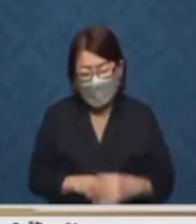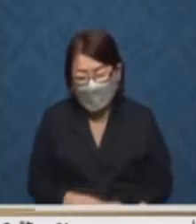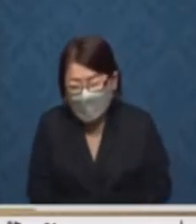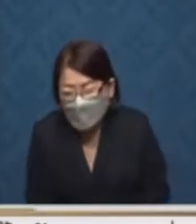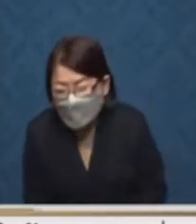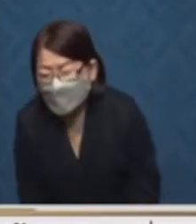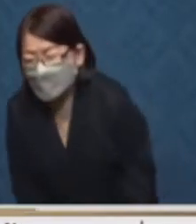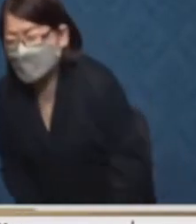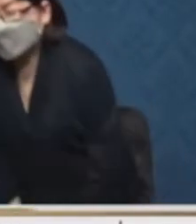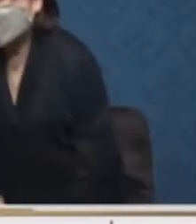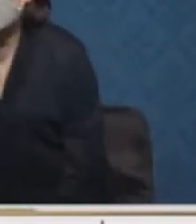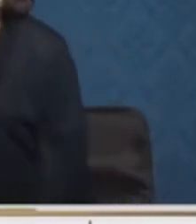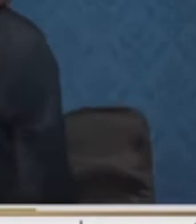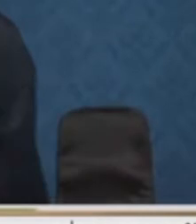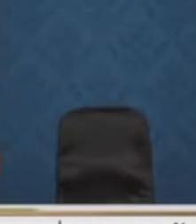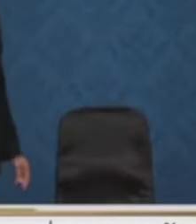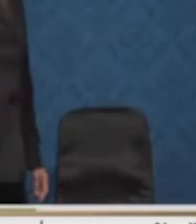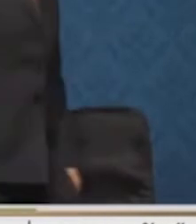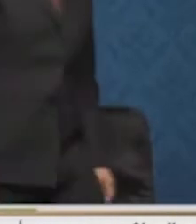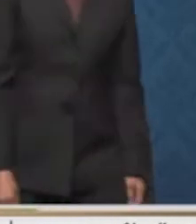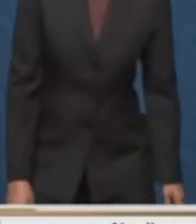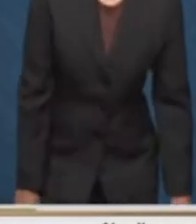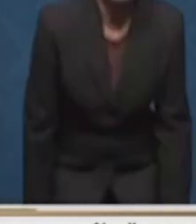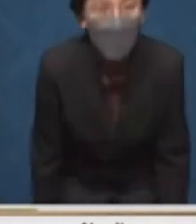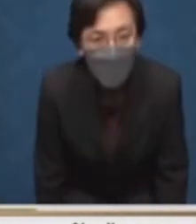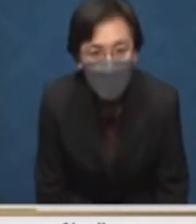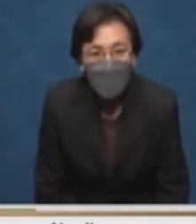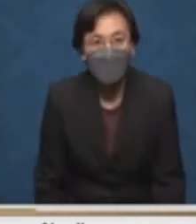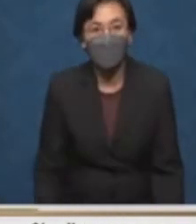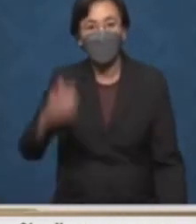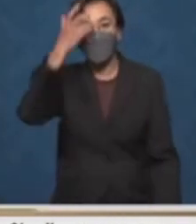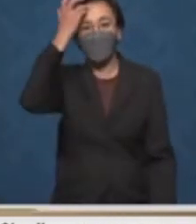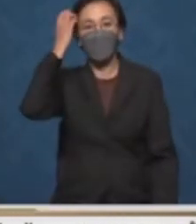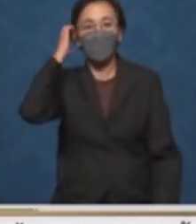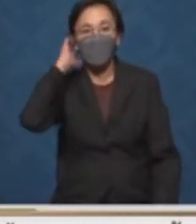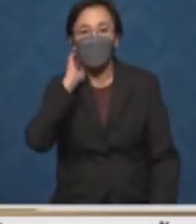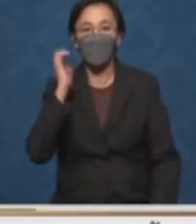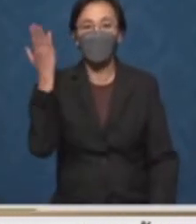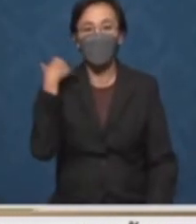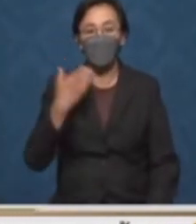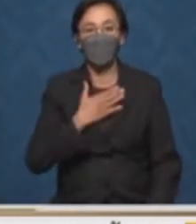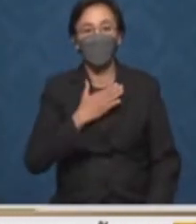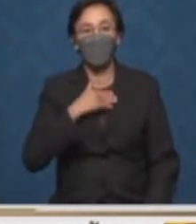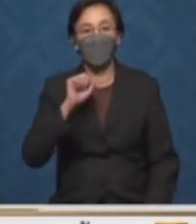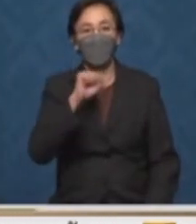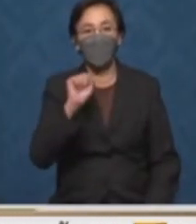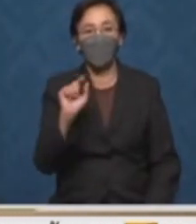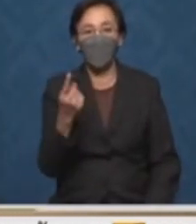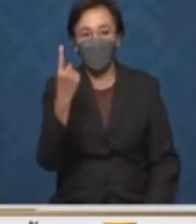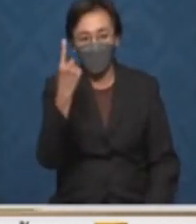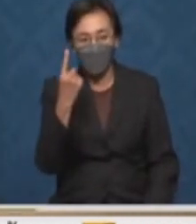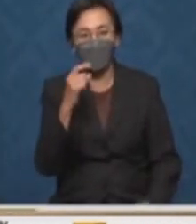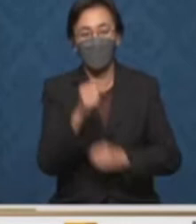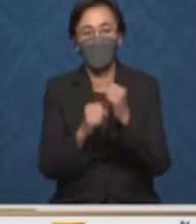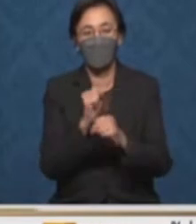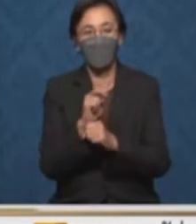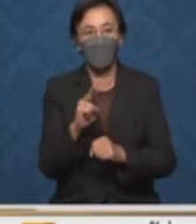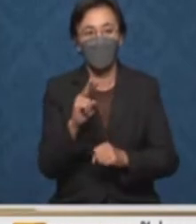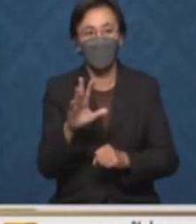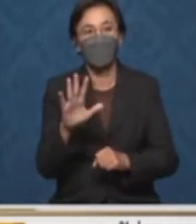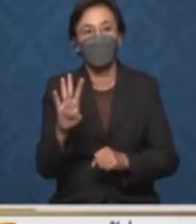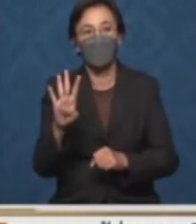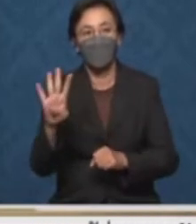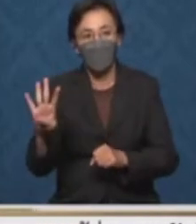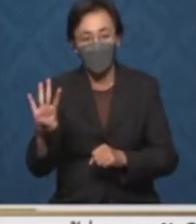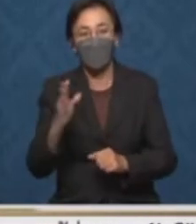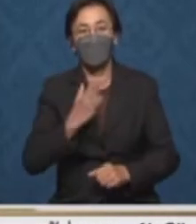อนโอ้เพิ่งตั้งไม่นานครับตอนผมเป็นส.ส.สมัยแรกเป็นลูกน้องท่านประธานเนี่ย2544บริษัทนี้ยังไม่เกิดเลยครับเพ